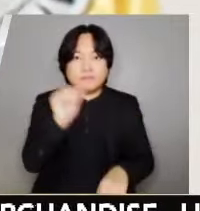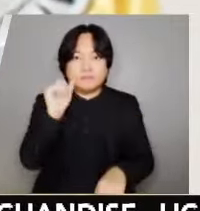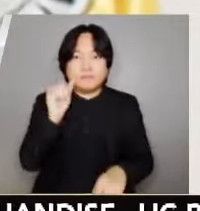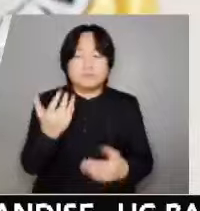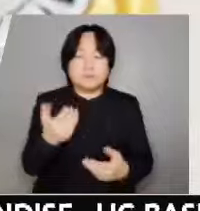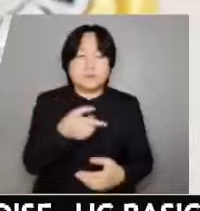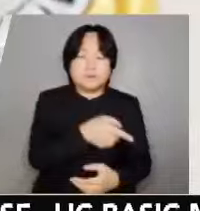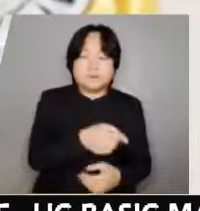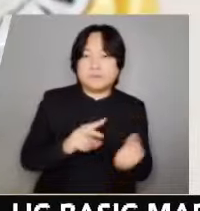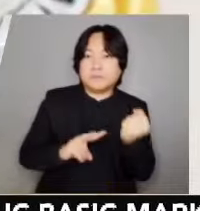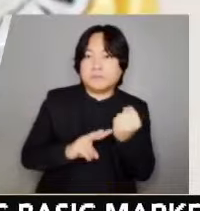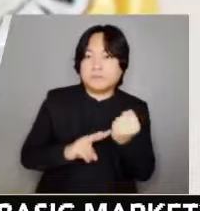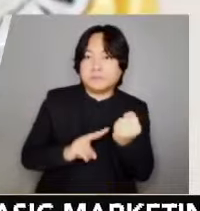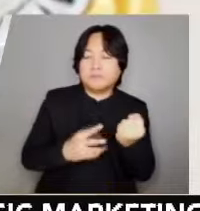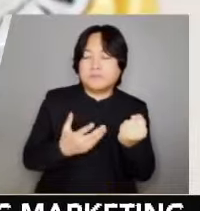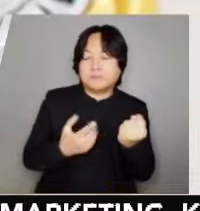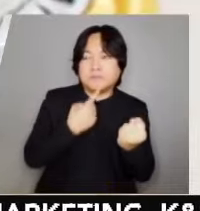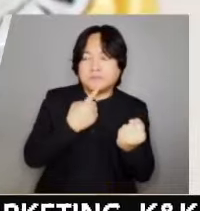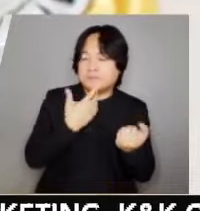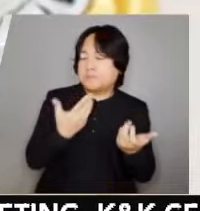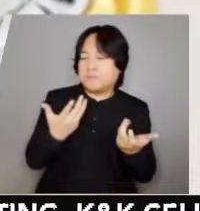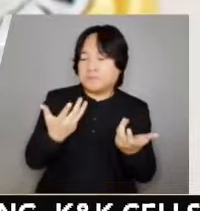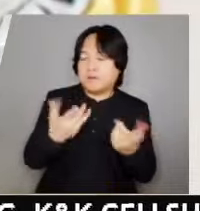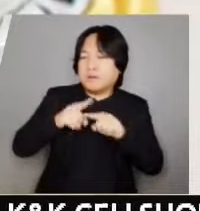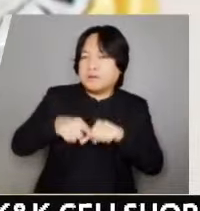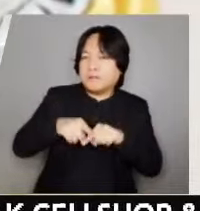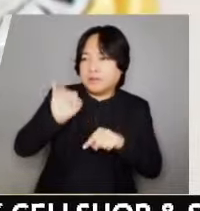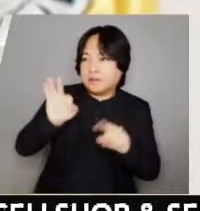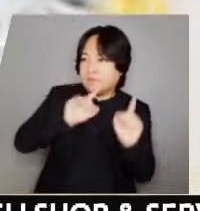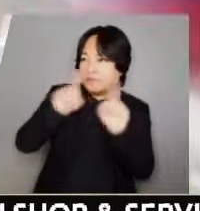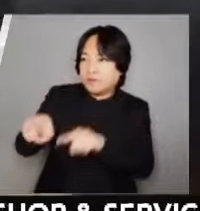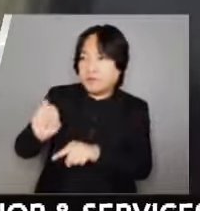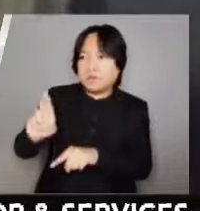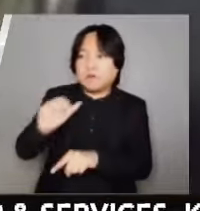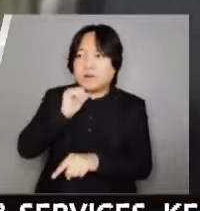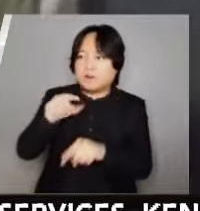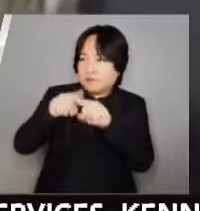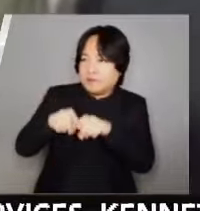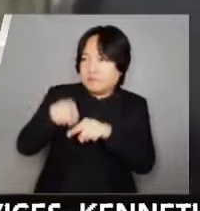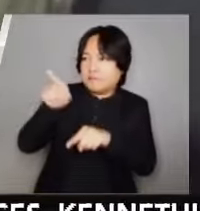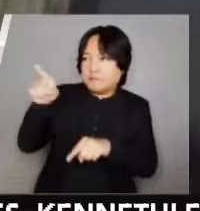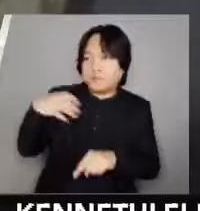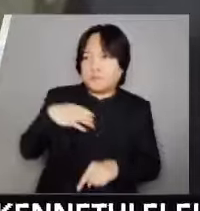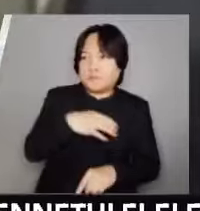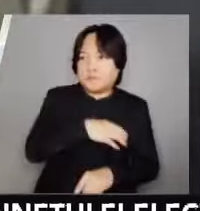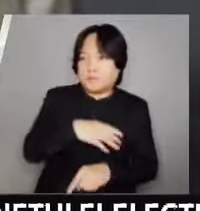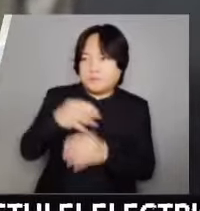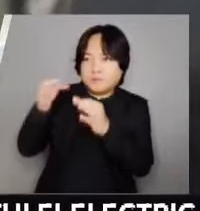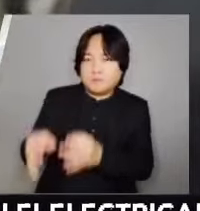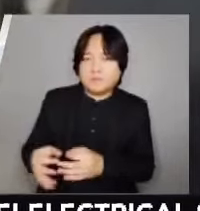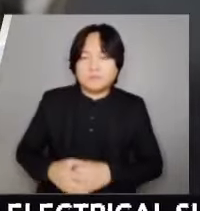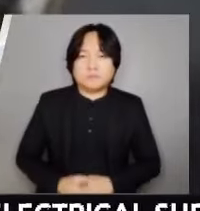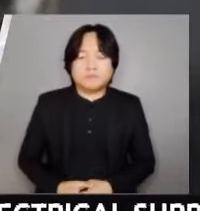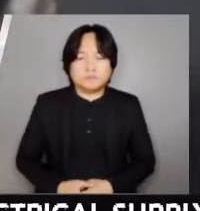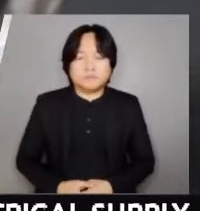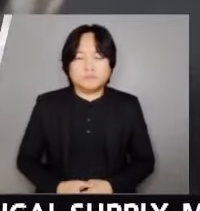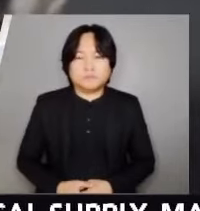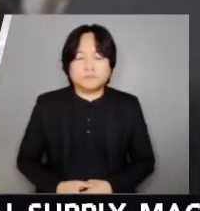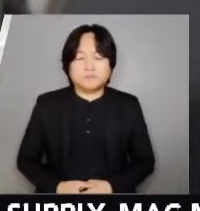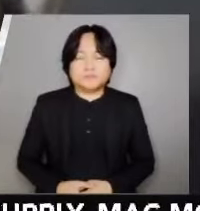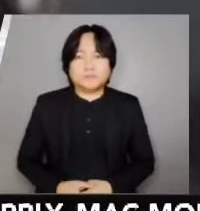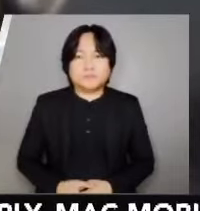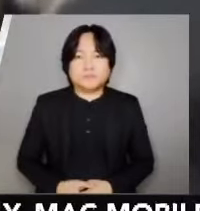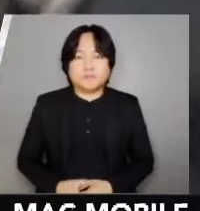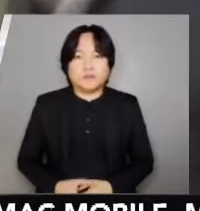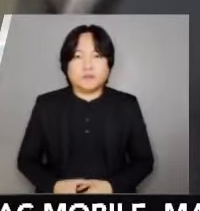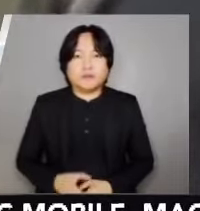pagdinig. Nakadepende raw ang lahat kung ano ang gagawin ng komite. Sa ambush interview, sinabi ng bise na lantara